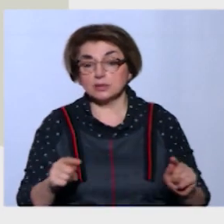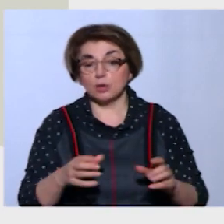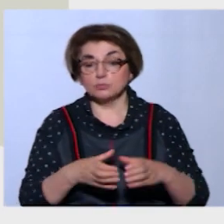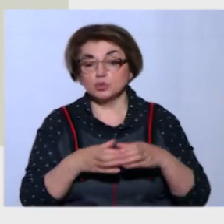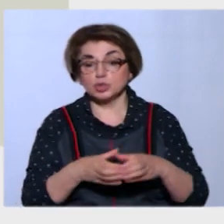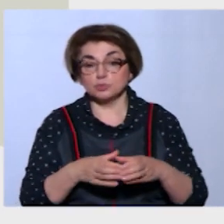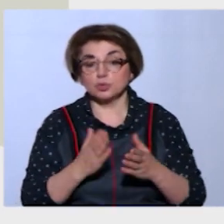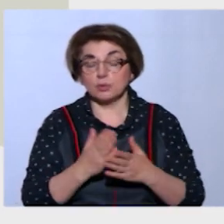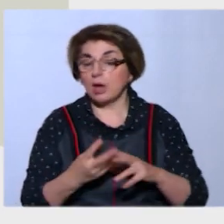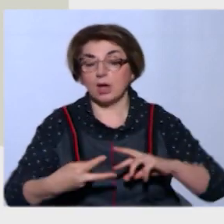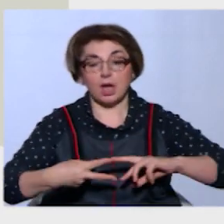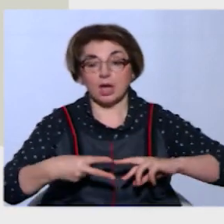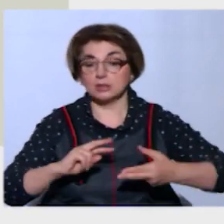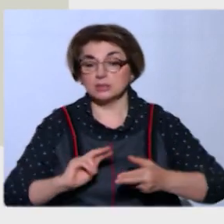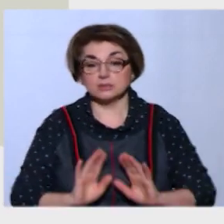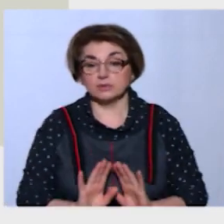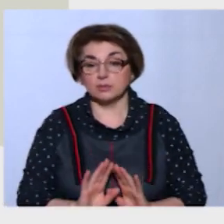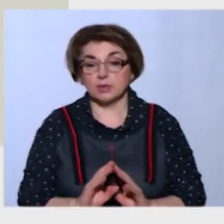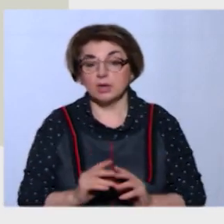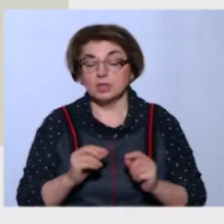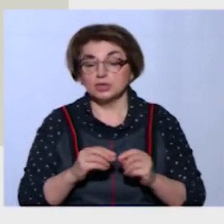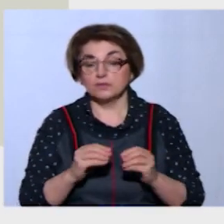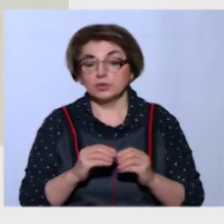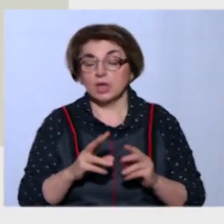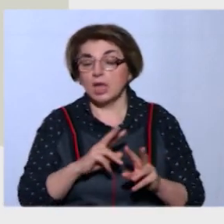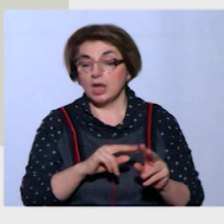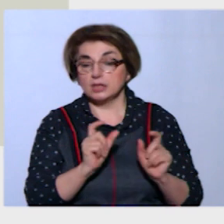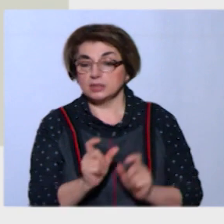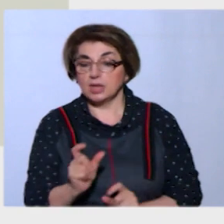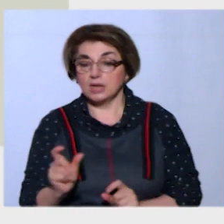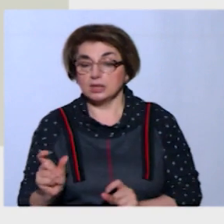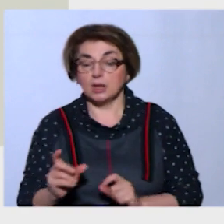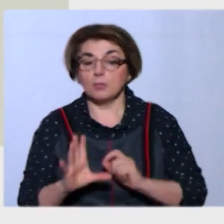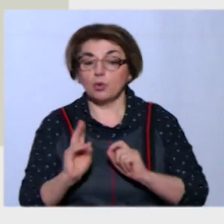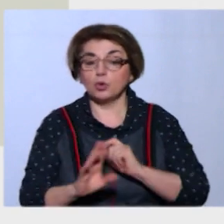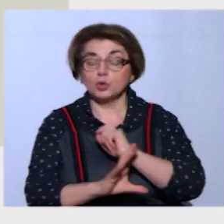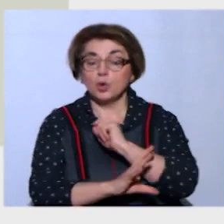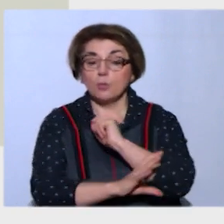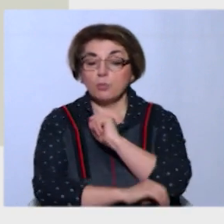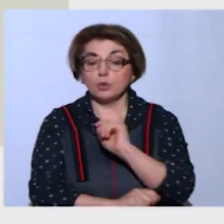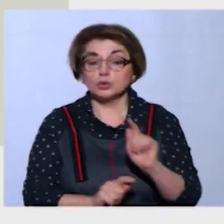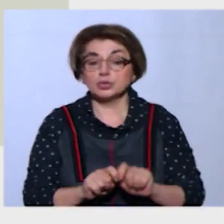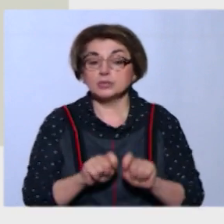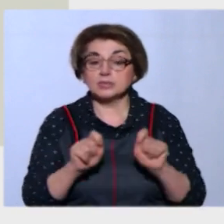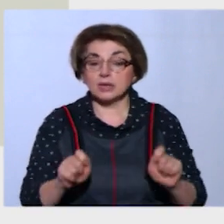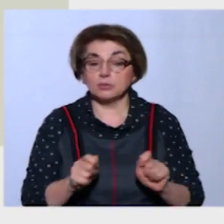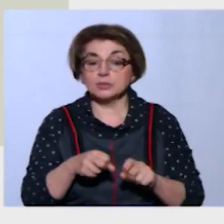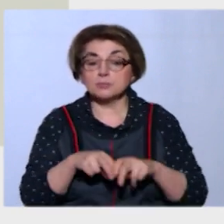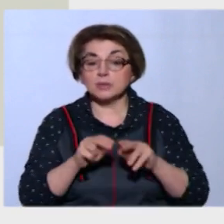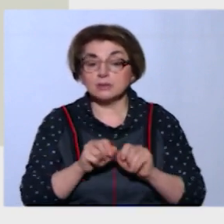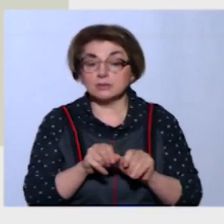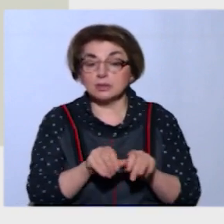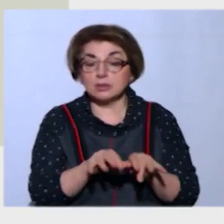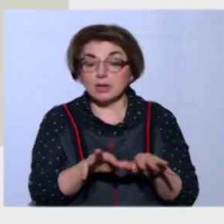სიმსხო არ იცვლება, დიამეტრი ერთნაირია, მხოლოდ ბოლოში წარმოქმნის განშტოებებს,